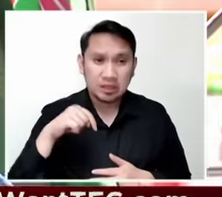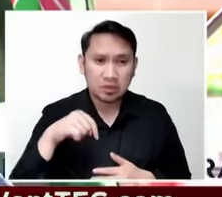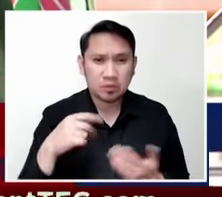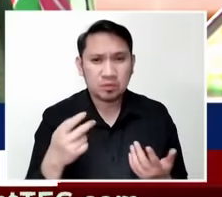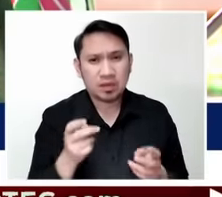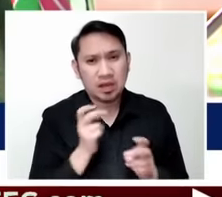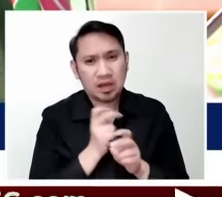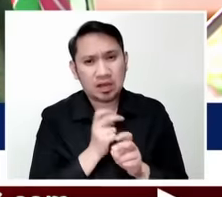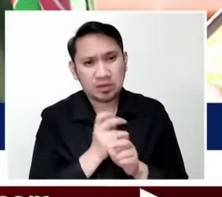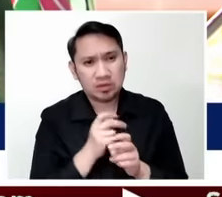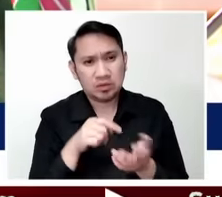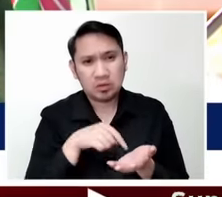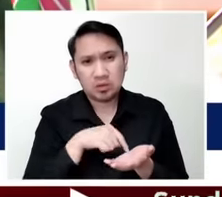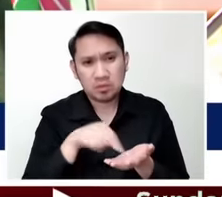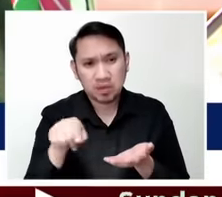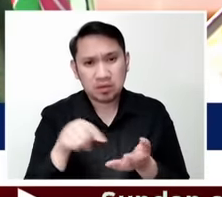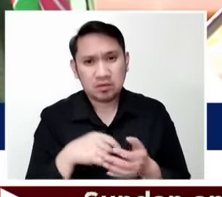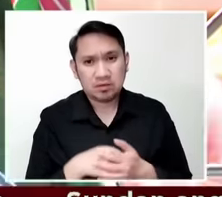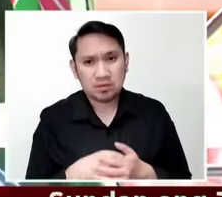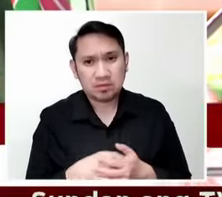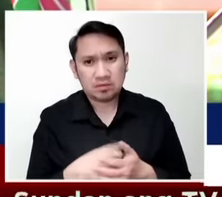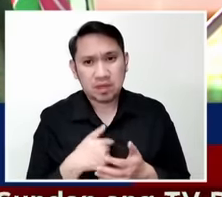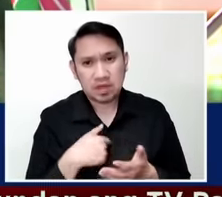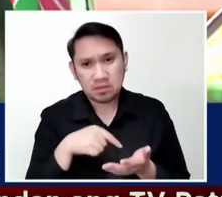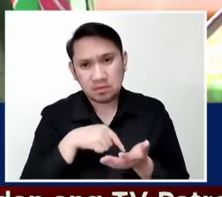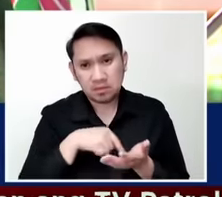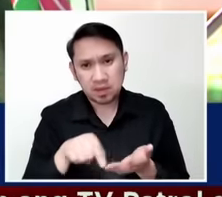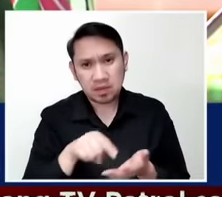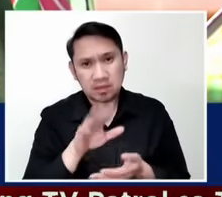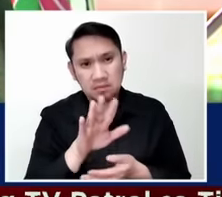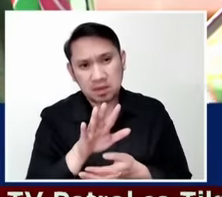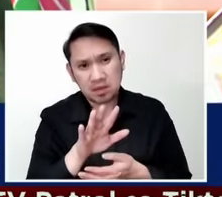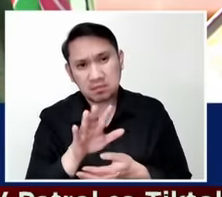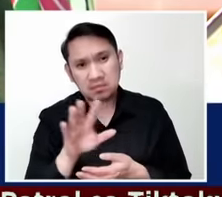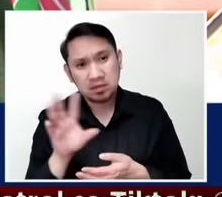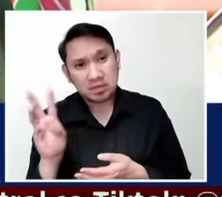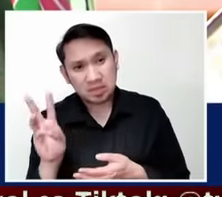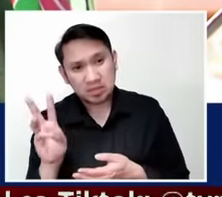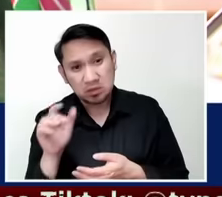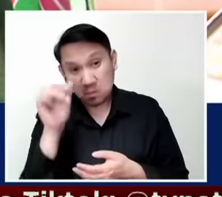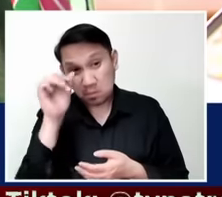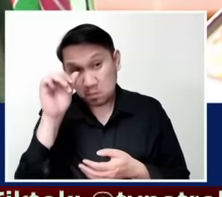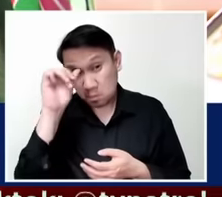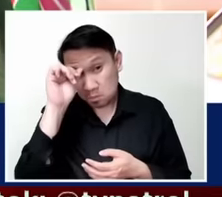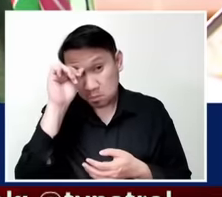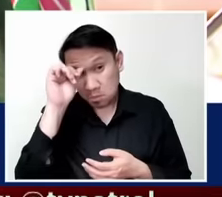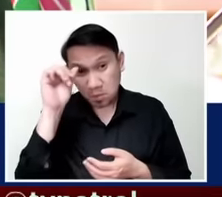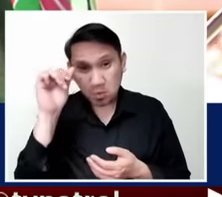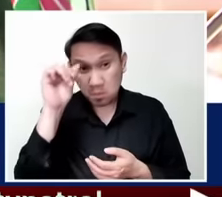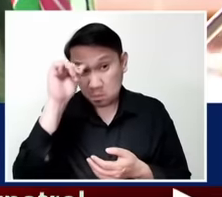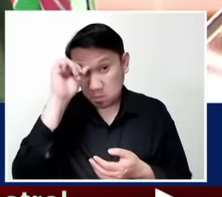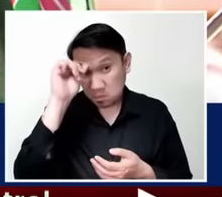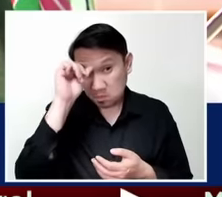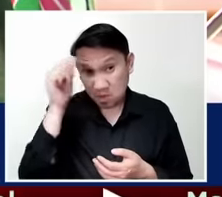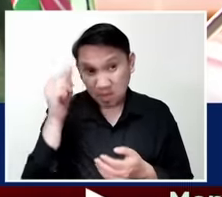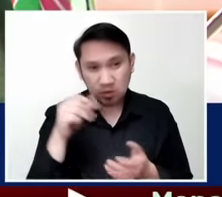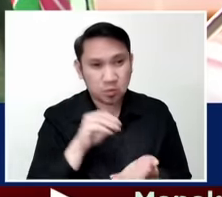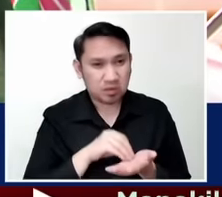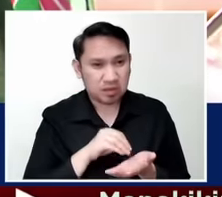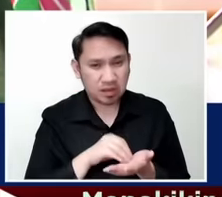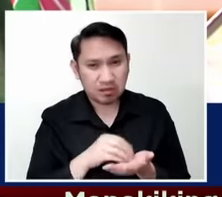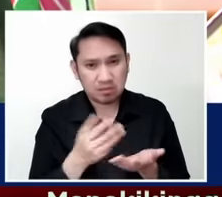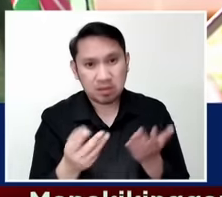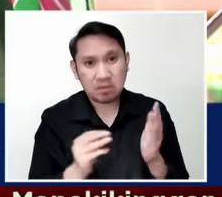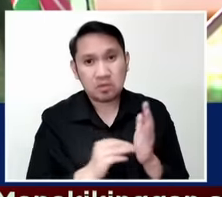nga kami magbayad, 5-6 pa. Tao, lalo na yung milyon. Parang